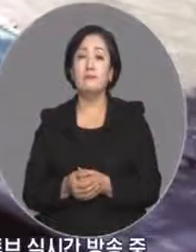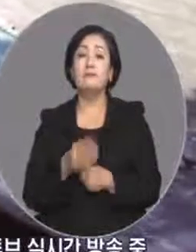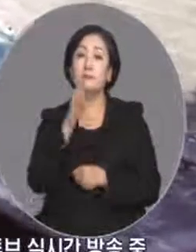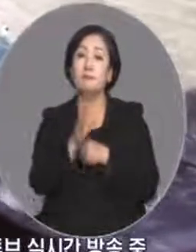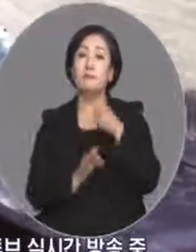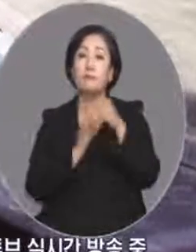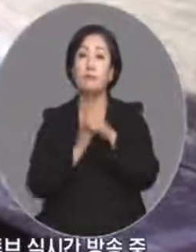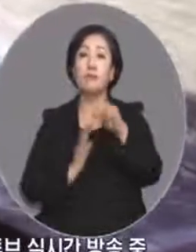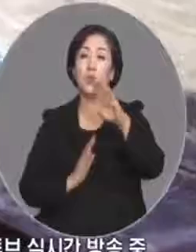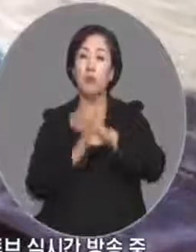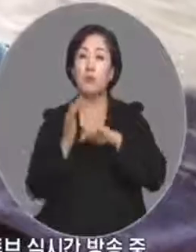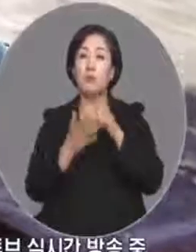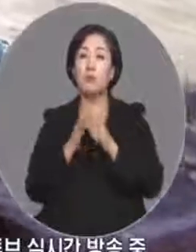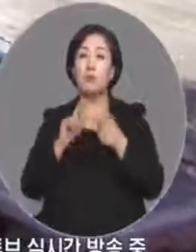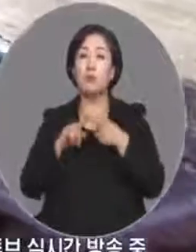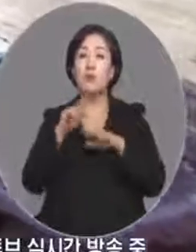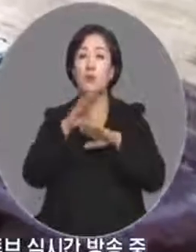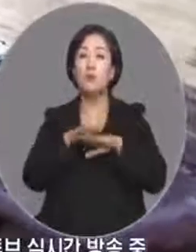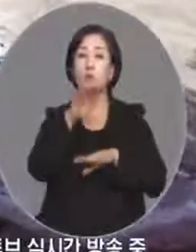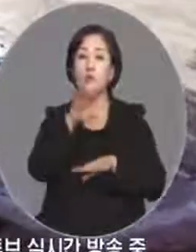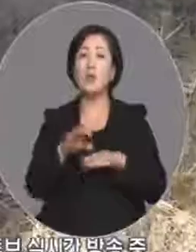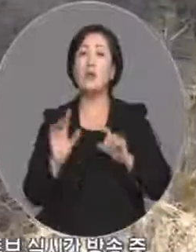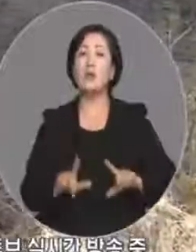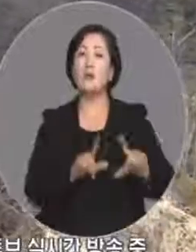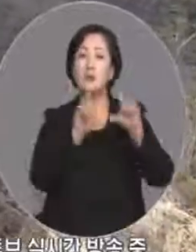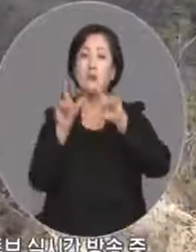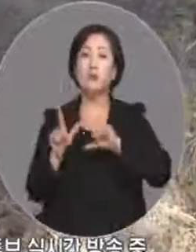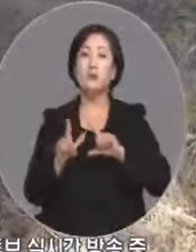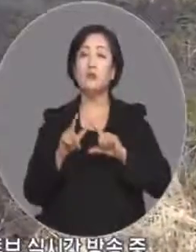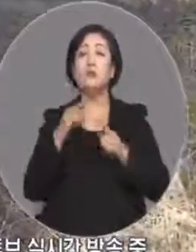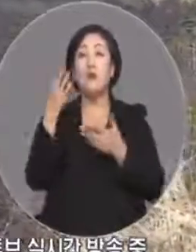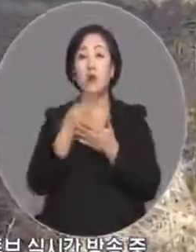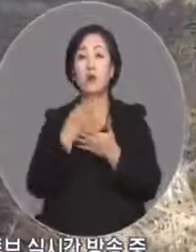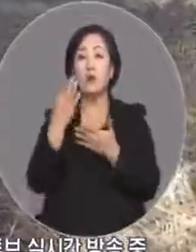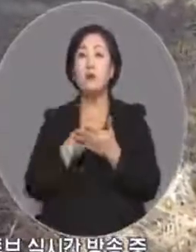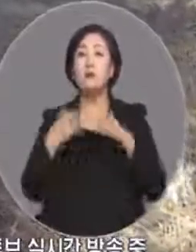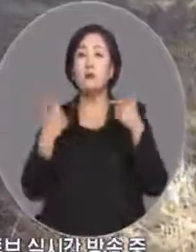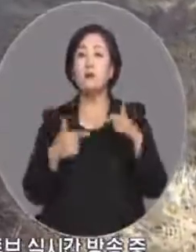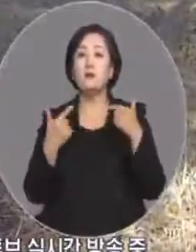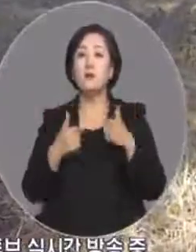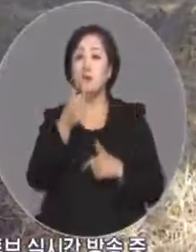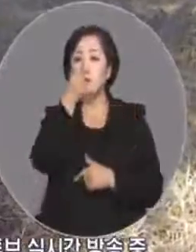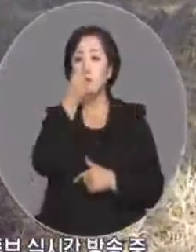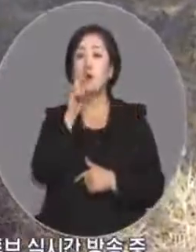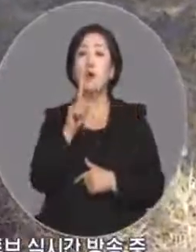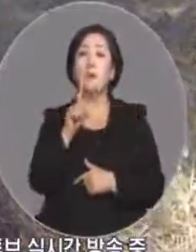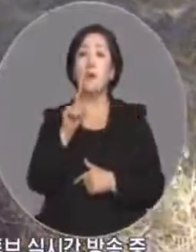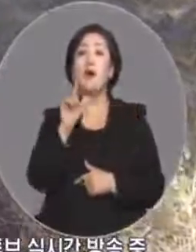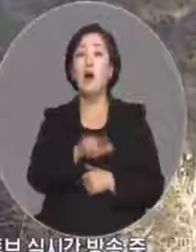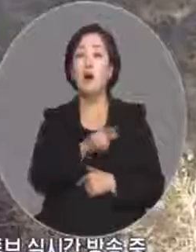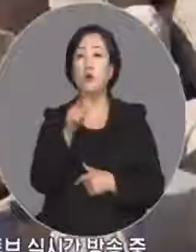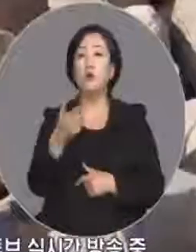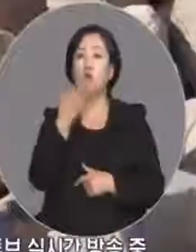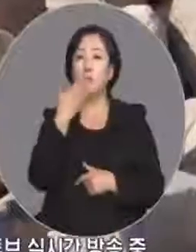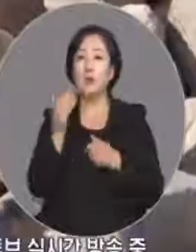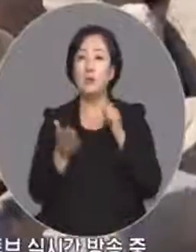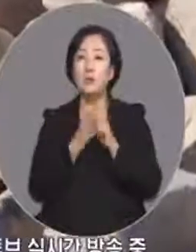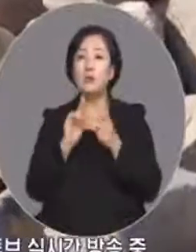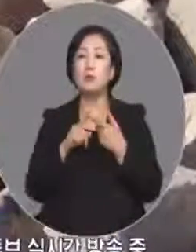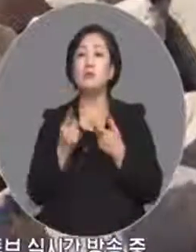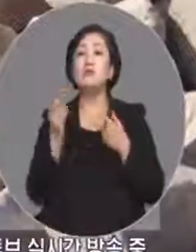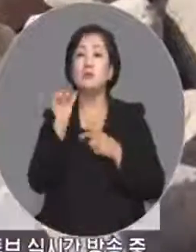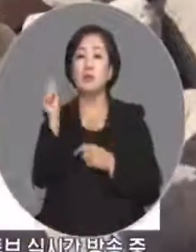10년 넘게 움막에 머물며 개 농장일을 거 들었지만 노동에 될까 락온 매일 소주 한 병이 전부 였던 노숙자 ac